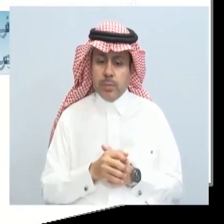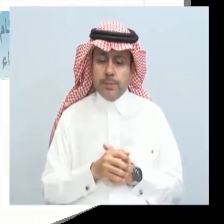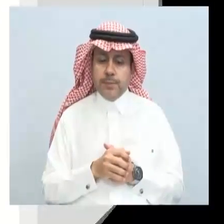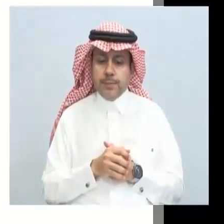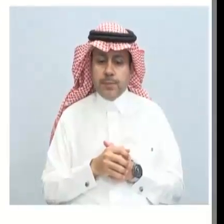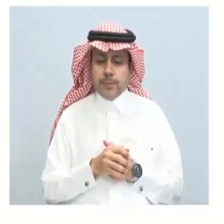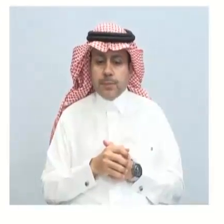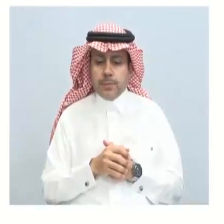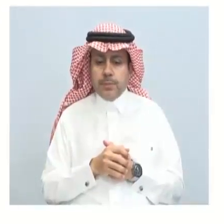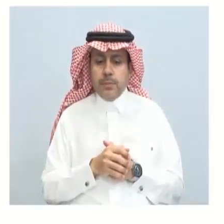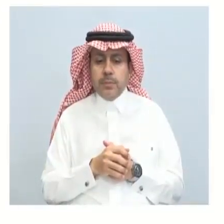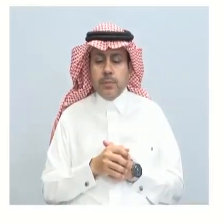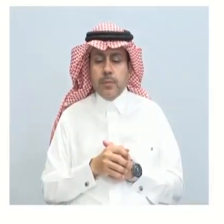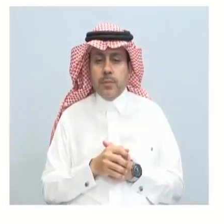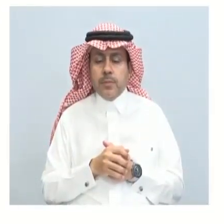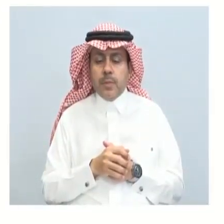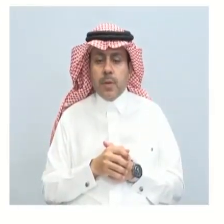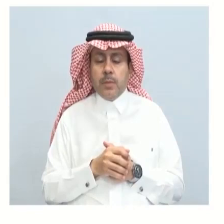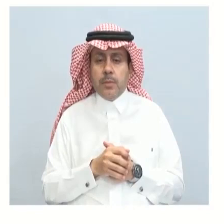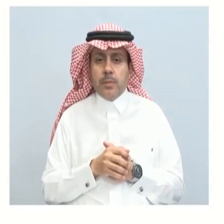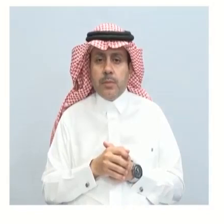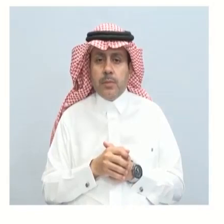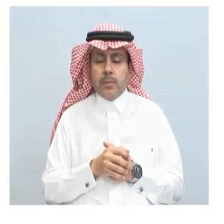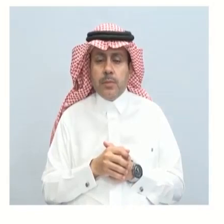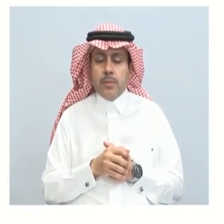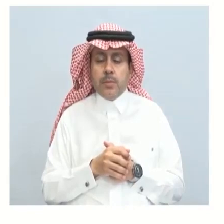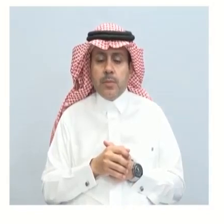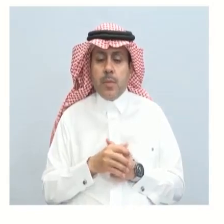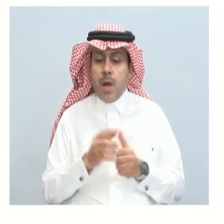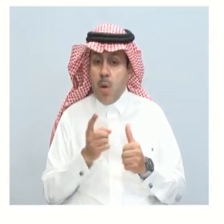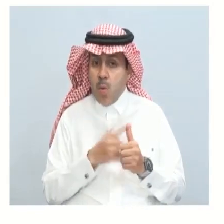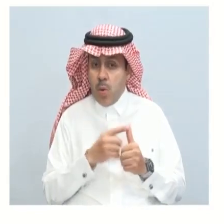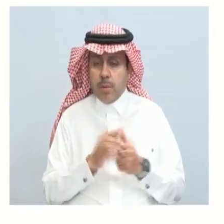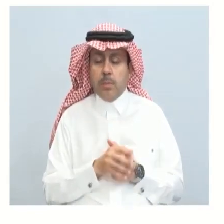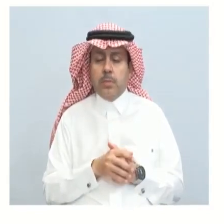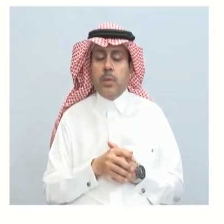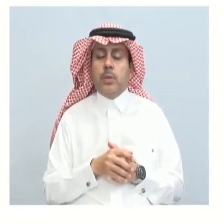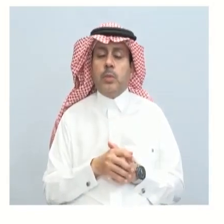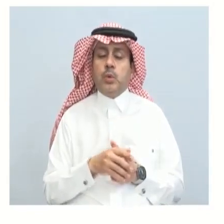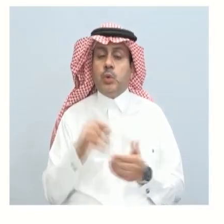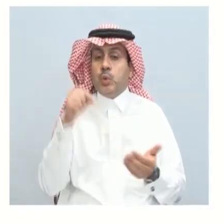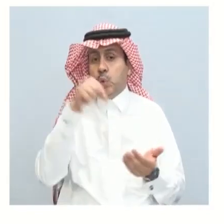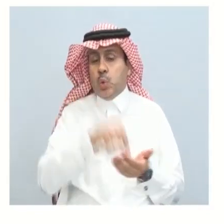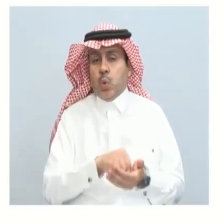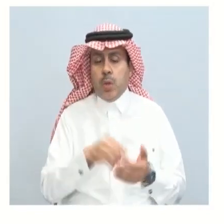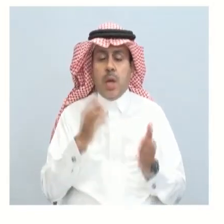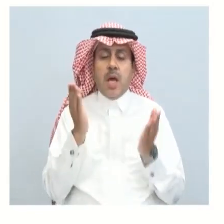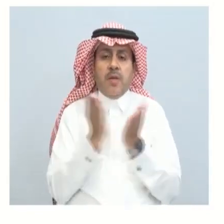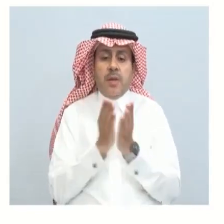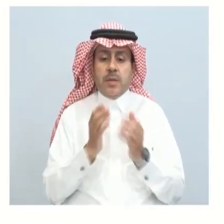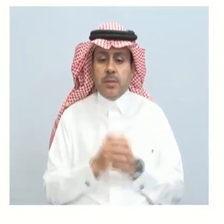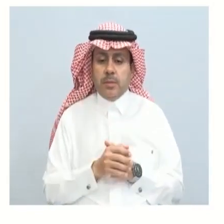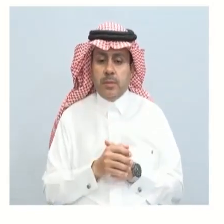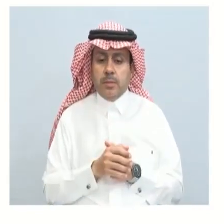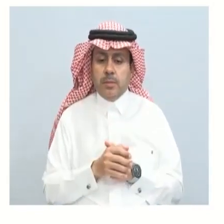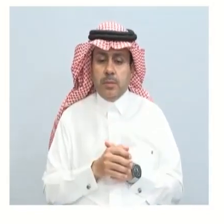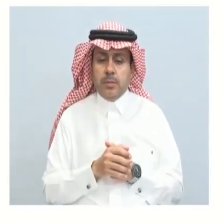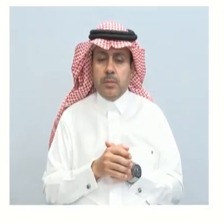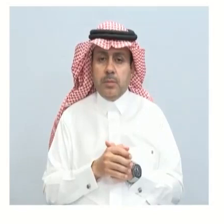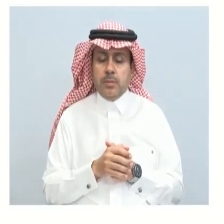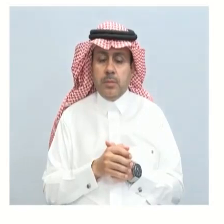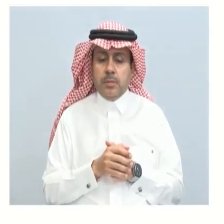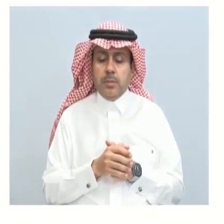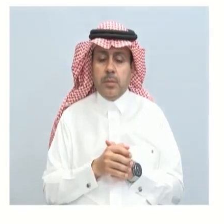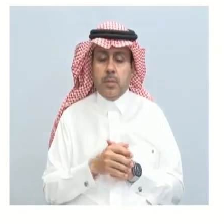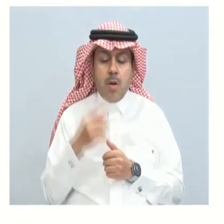على بركه الله هذا الدرس لهذه المقدمه للولوج والدخول في صلب درسنا هنا ايها الطلاب